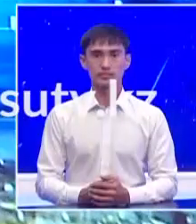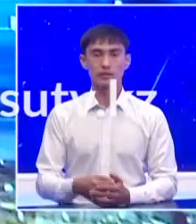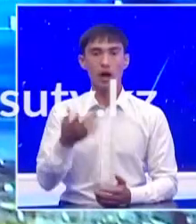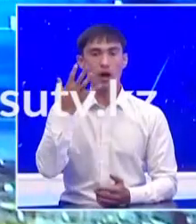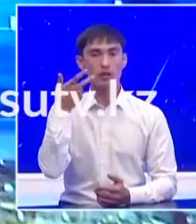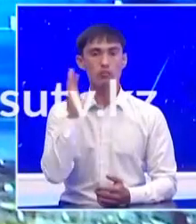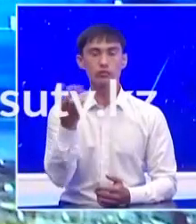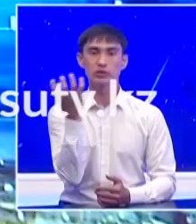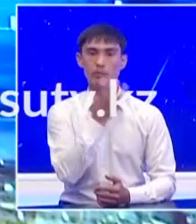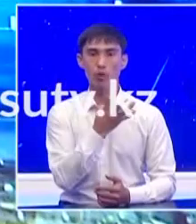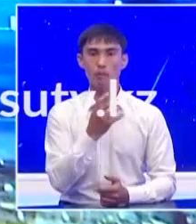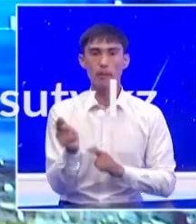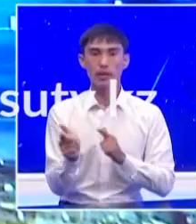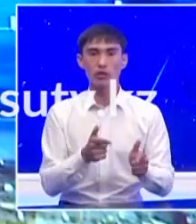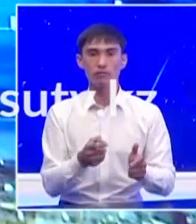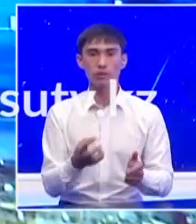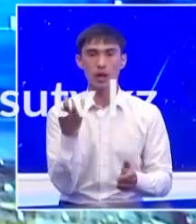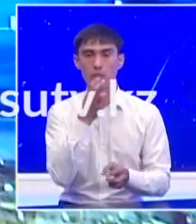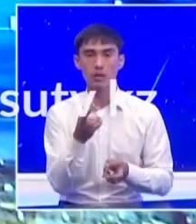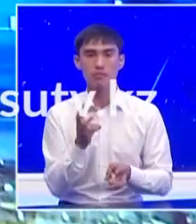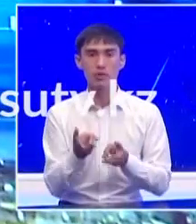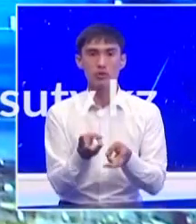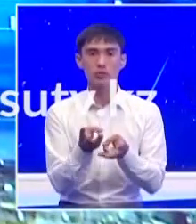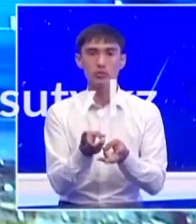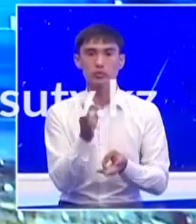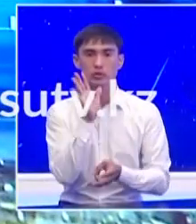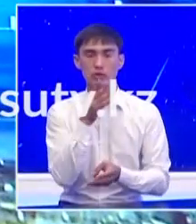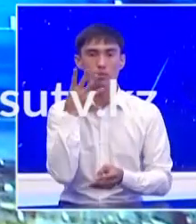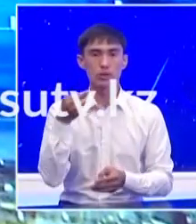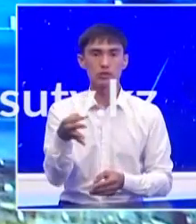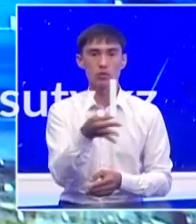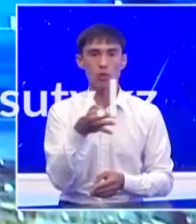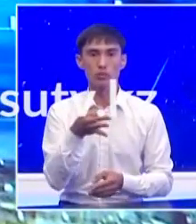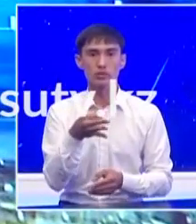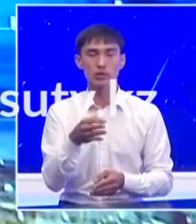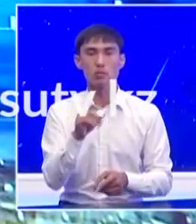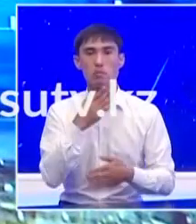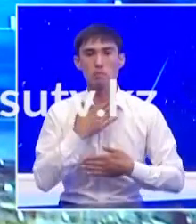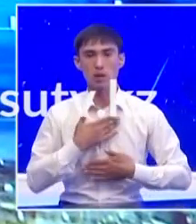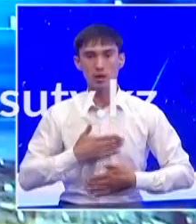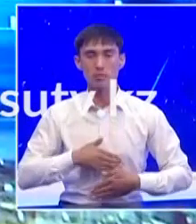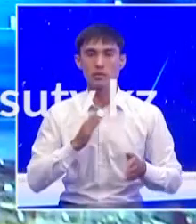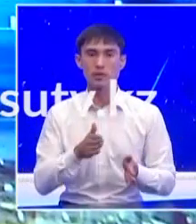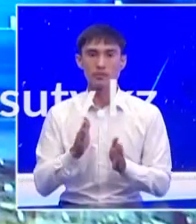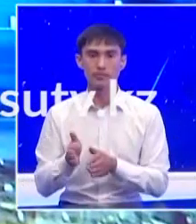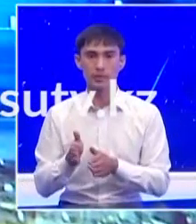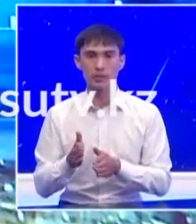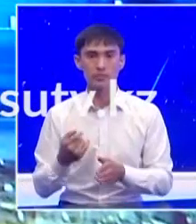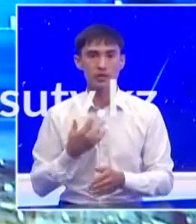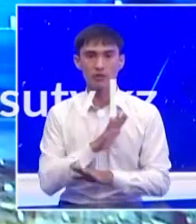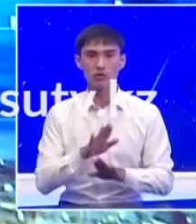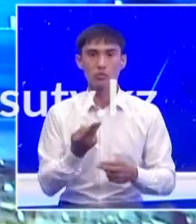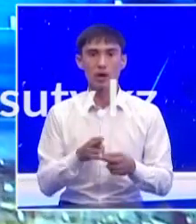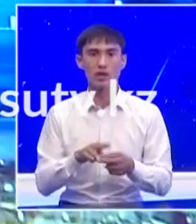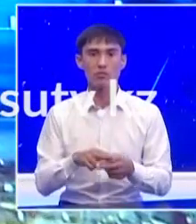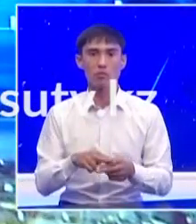Когда будет тепло? Подготовка к отопительному сезону в Алматинской области идет медленными темпами. Недовольство по этому